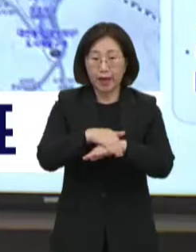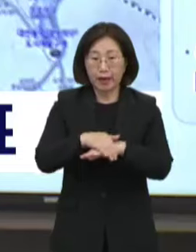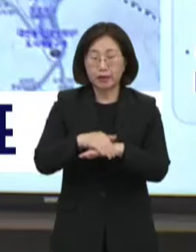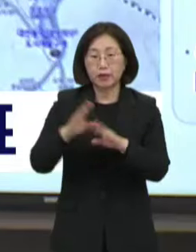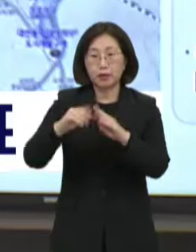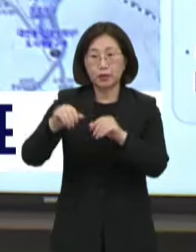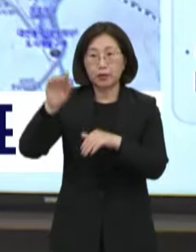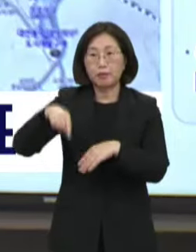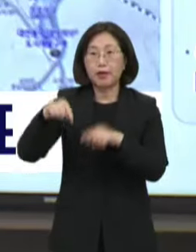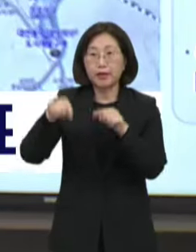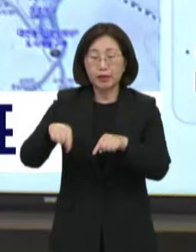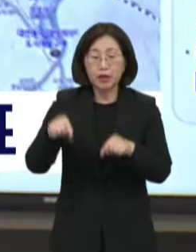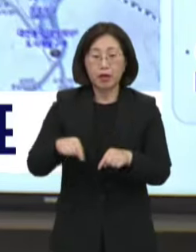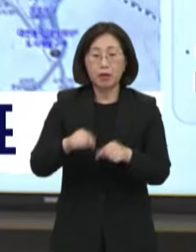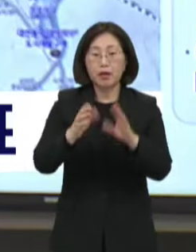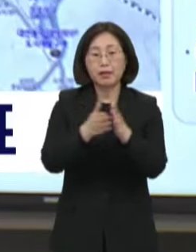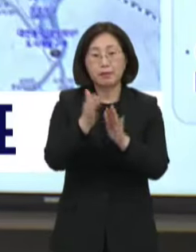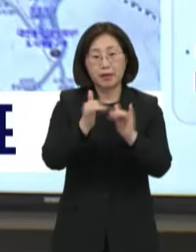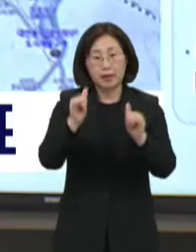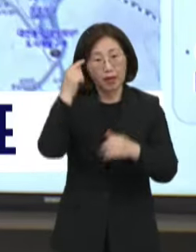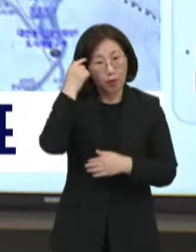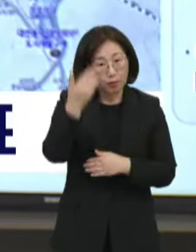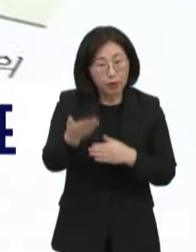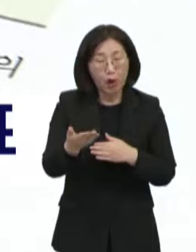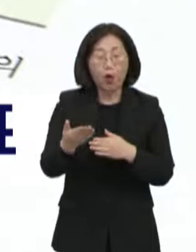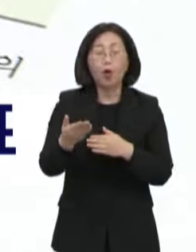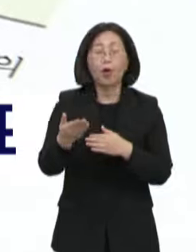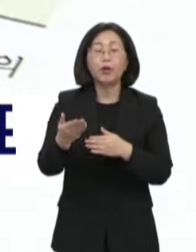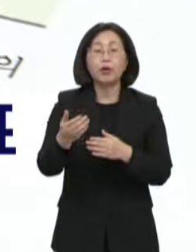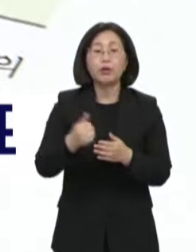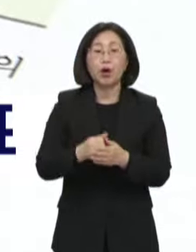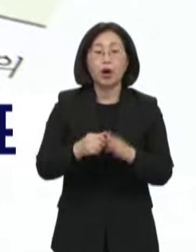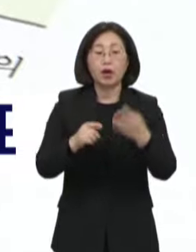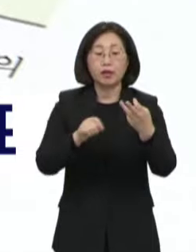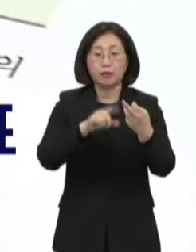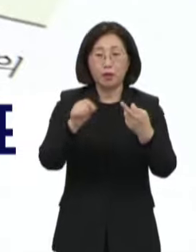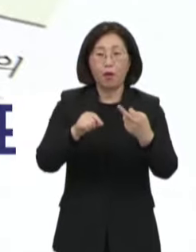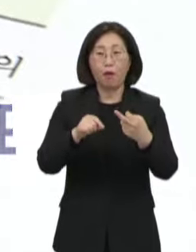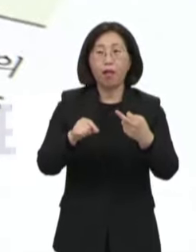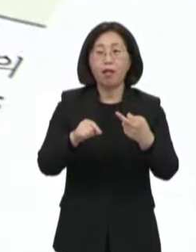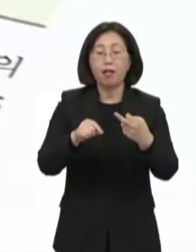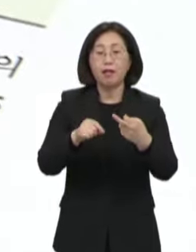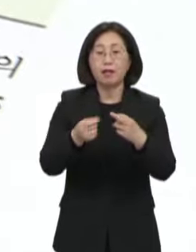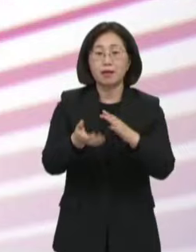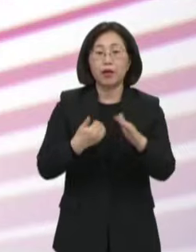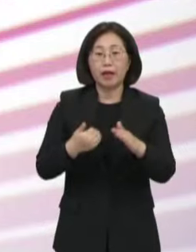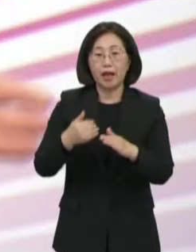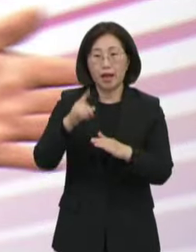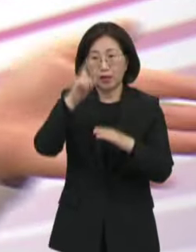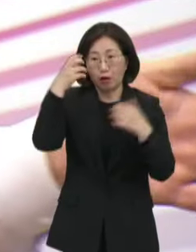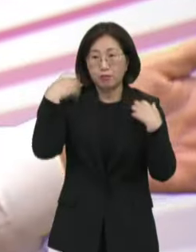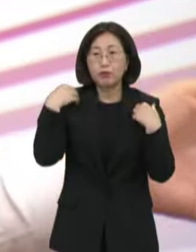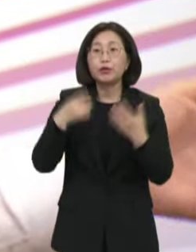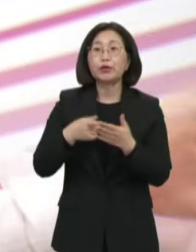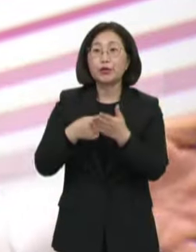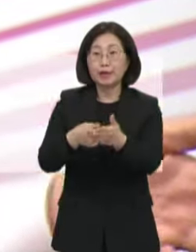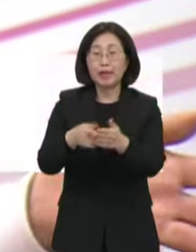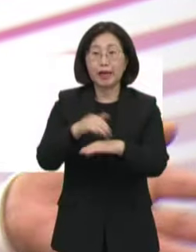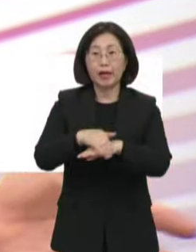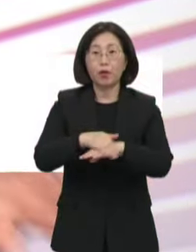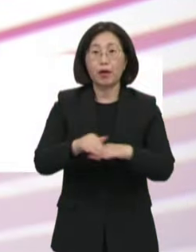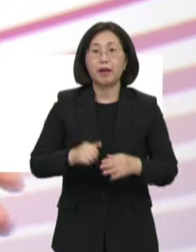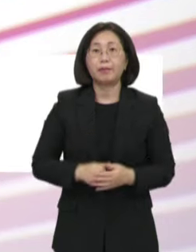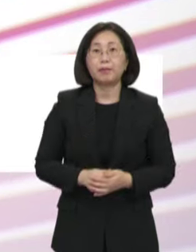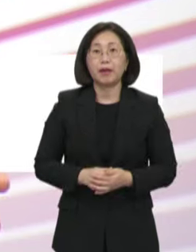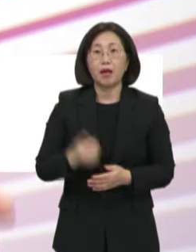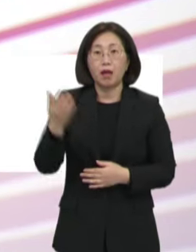사전협의, 시민공청회 등 행정 절차를 거쳐 연내 최종 정부 승인을 목표로 추진됩니다. 과거의 시간으로